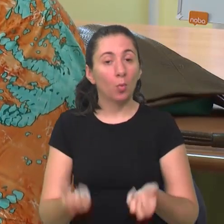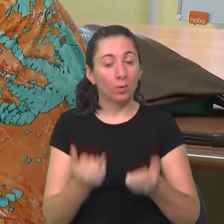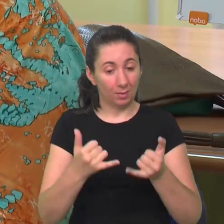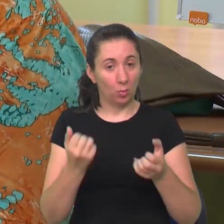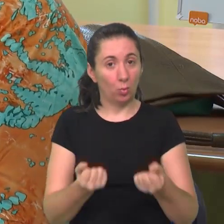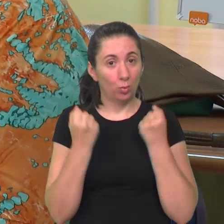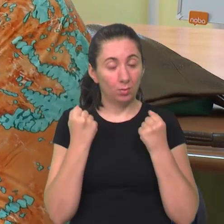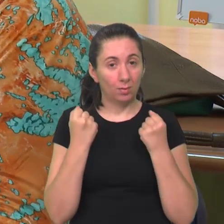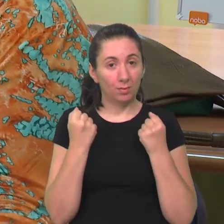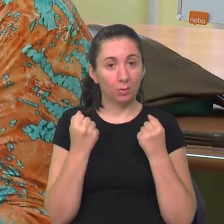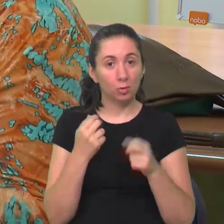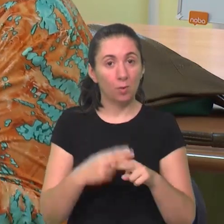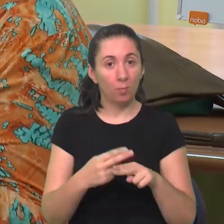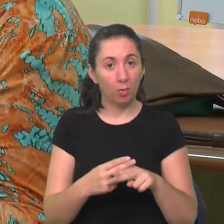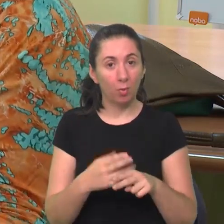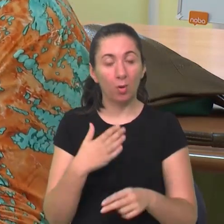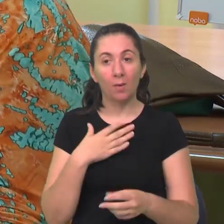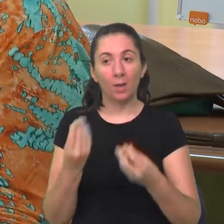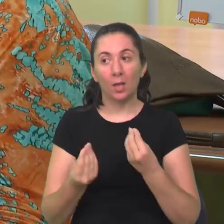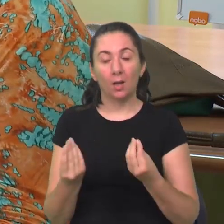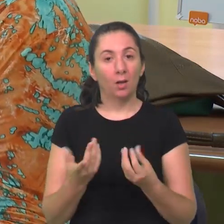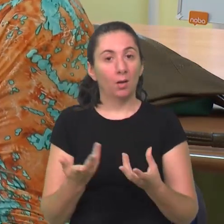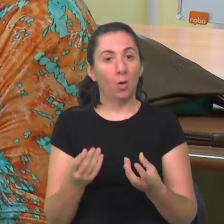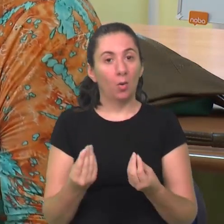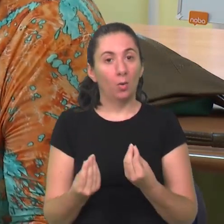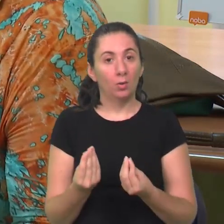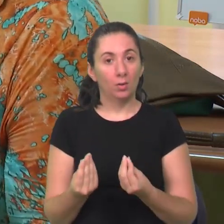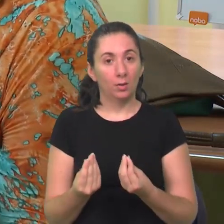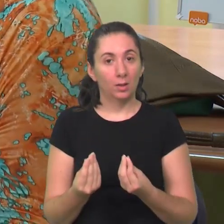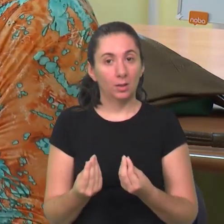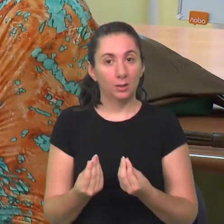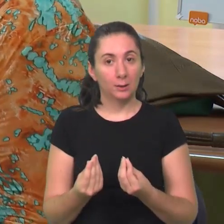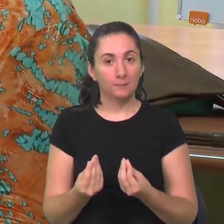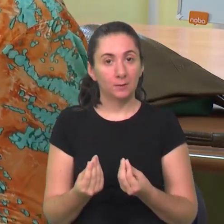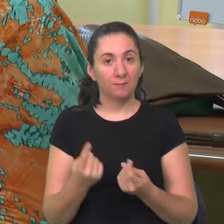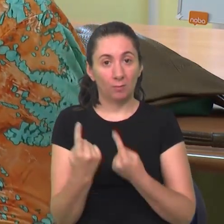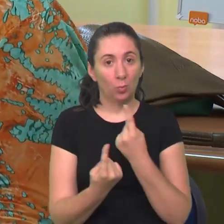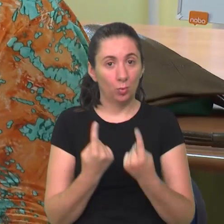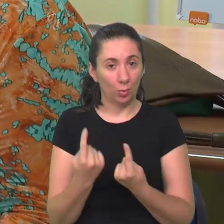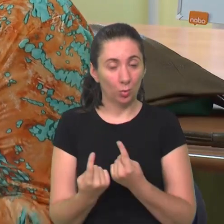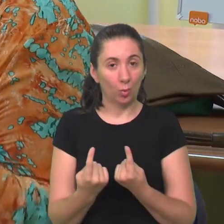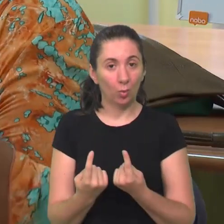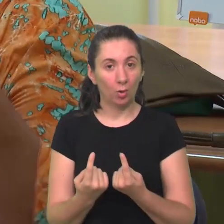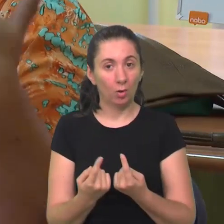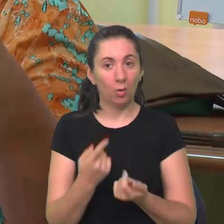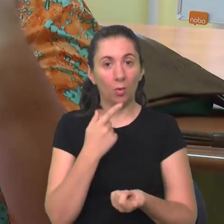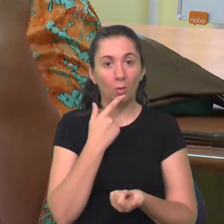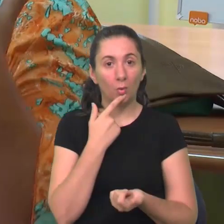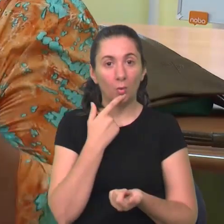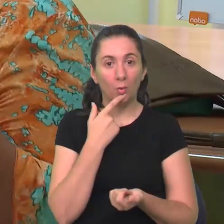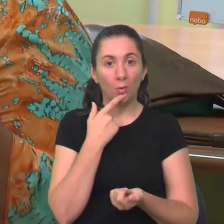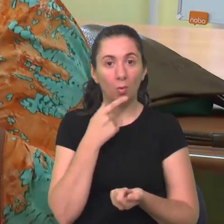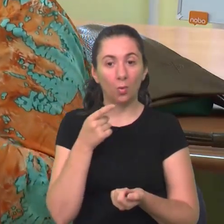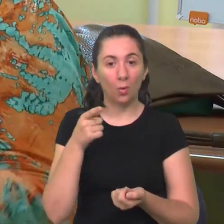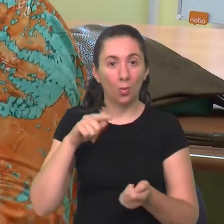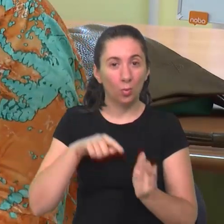bolesti izloženi ste takvom nekom događanju koji negdje